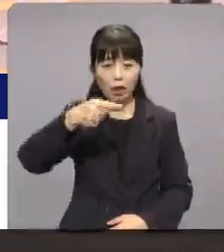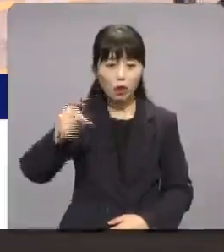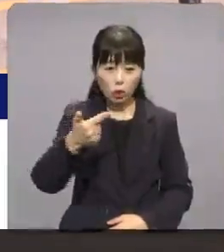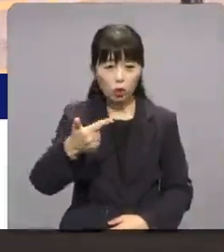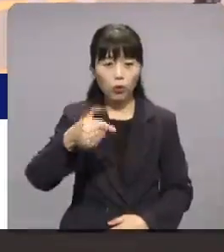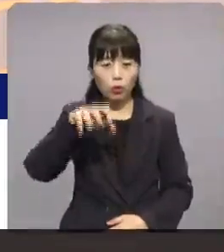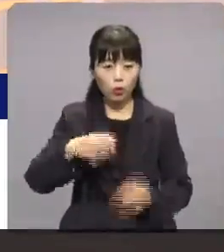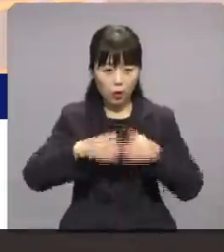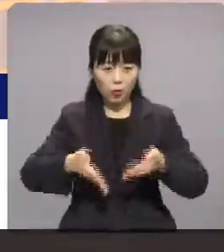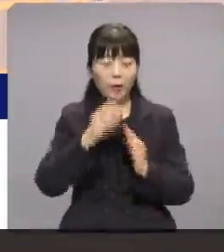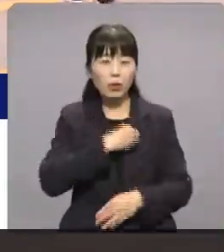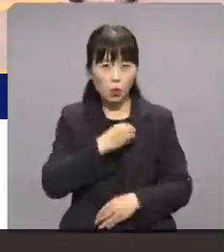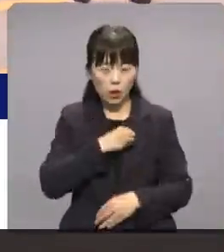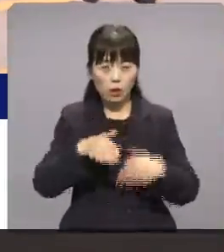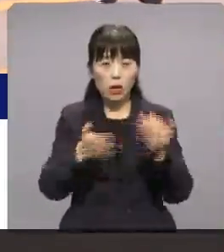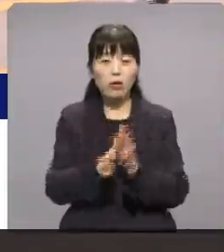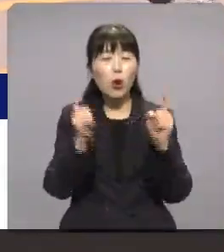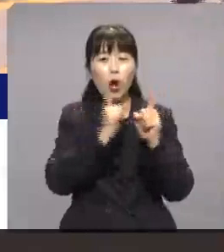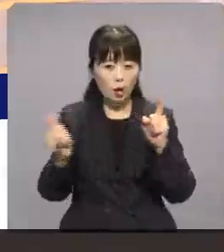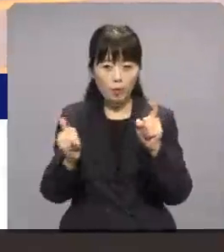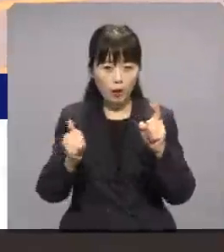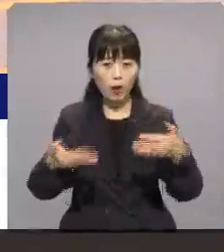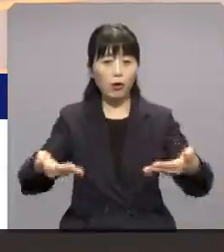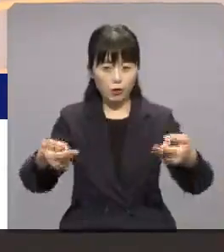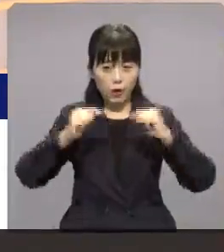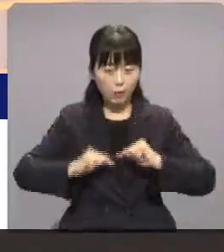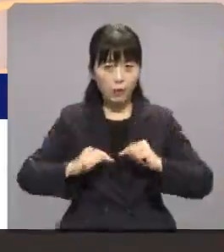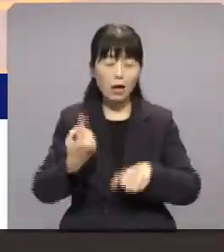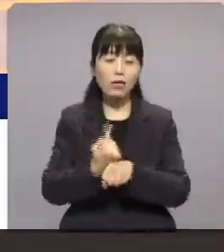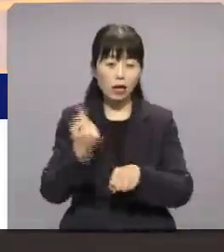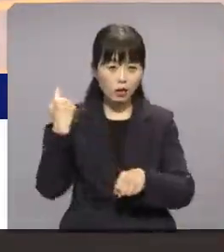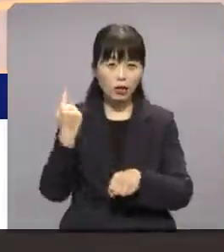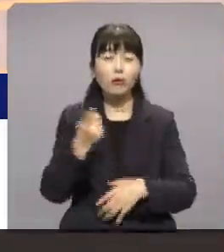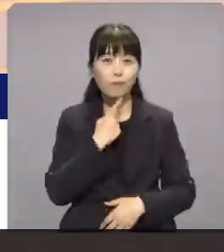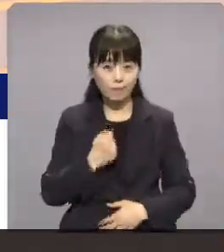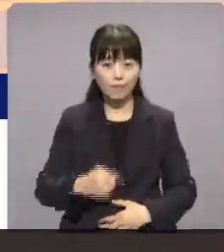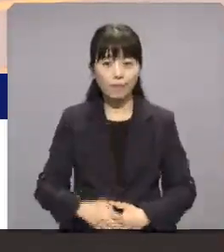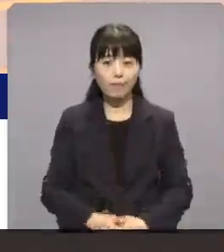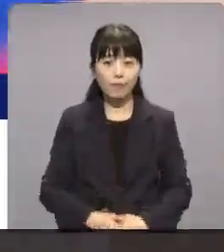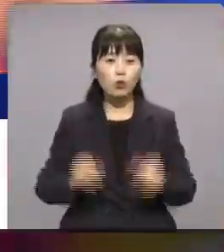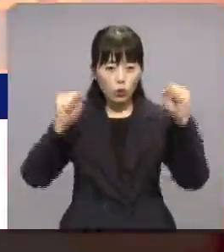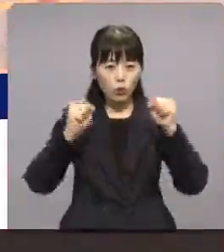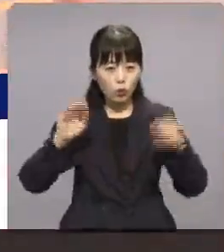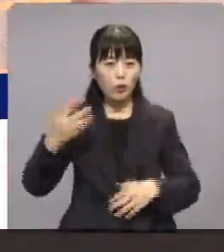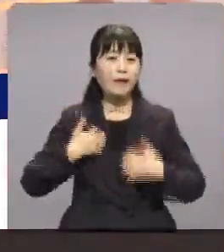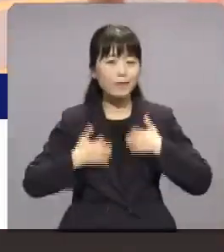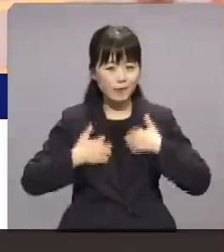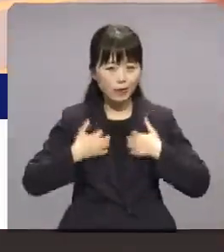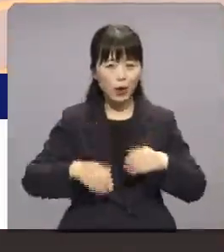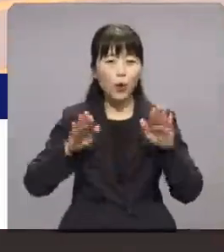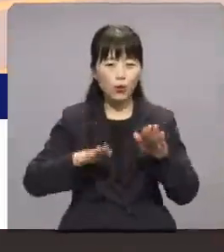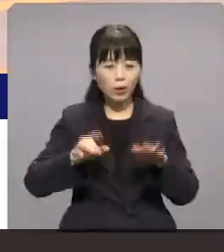재개발 조합에서요. 단체로 한 10명 정도 왔습니다. 그래서 작년에도 왔었어요. 그래서 운동도 되고